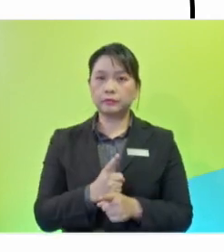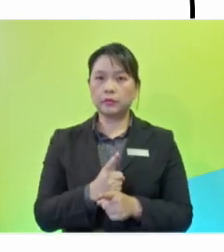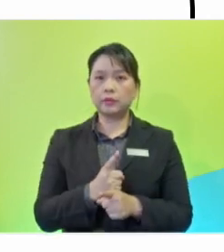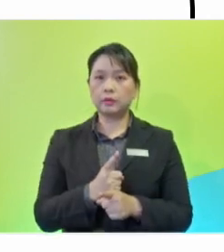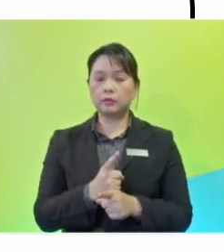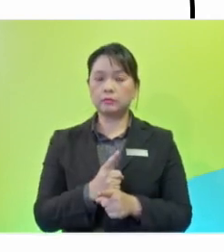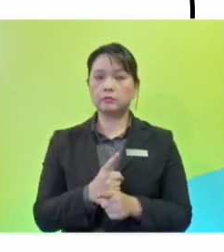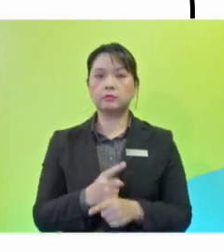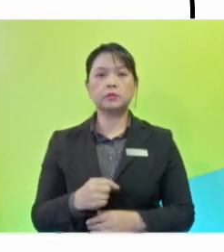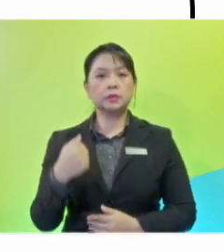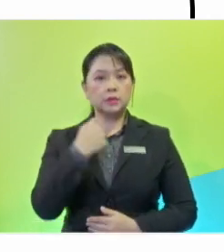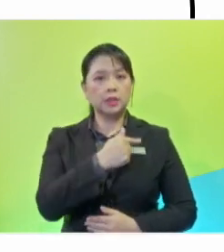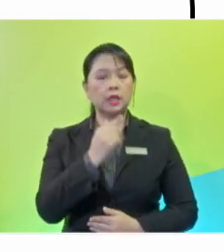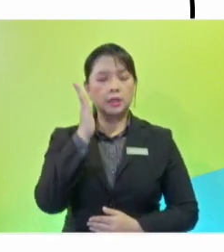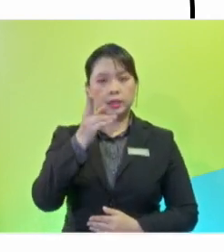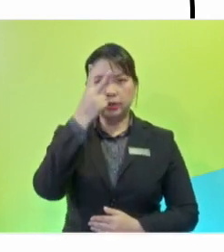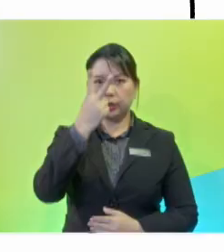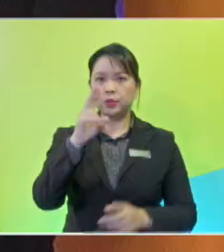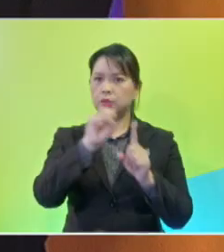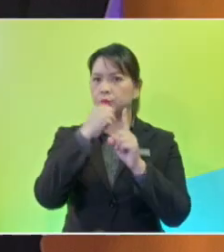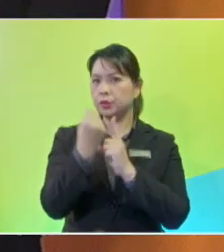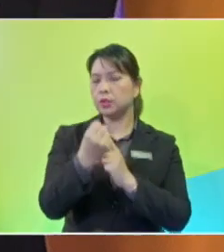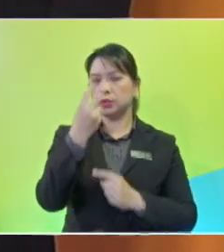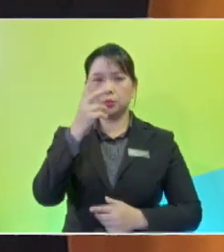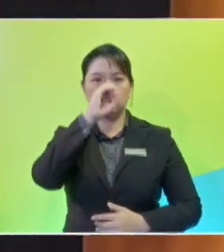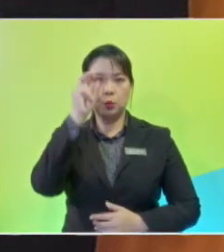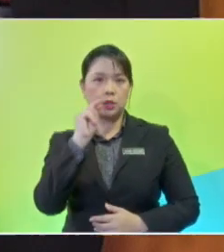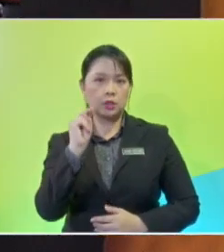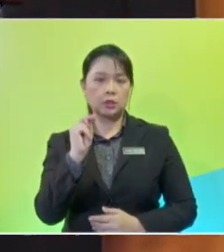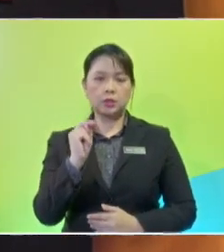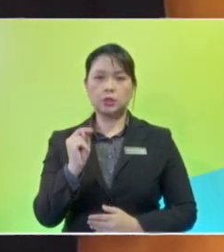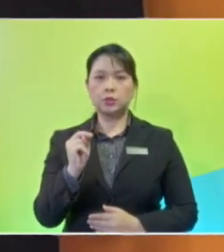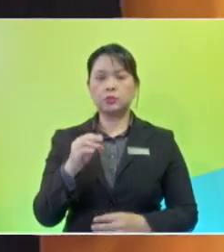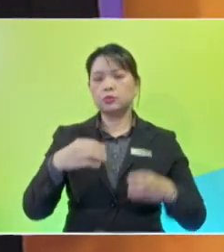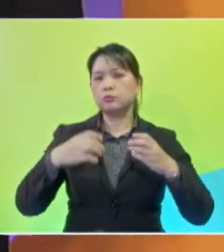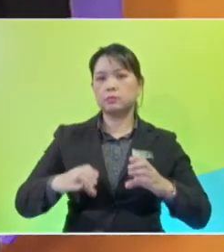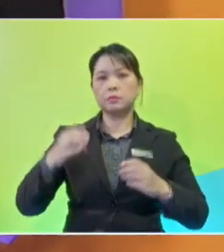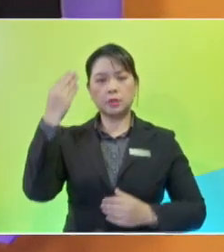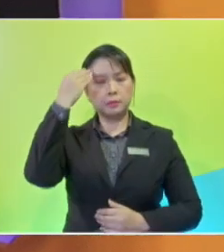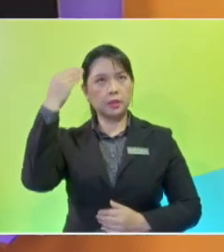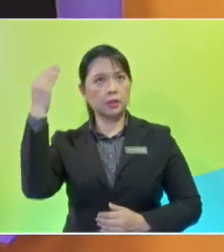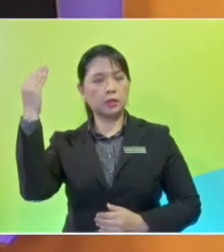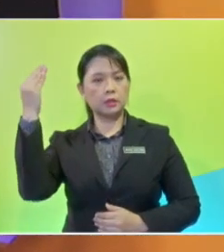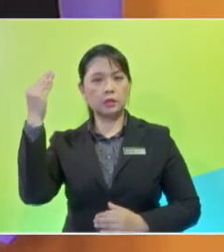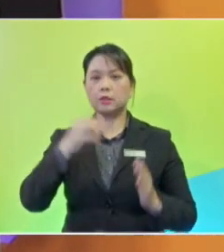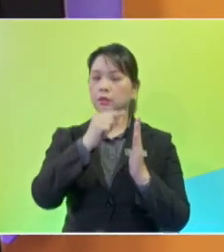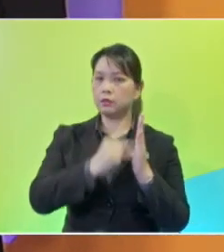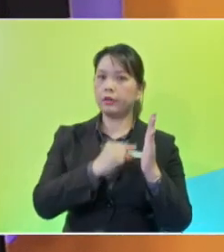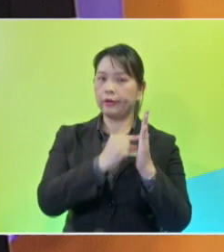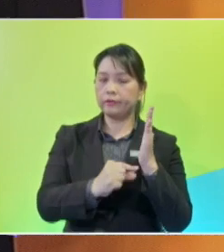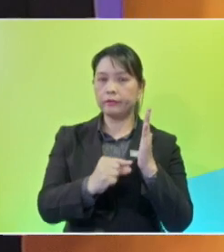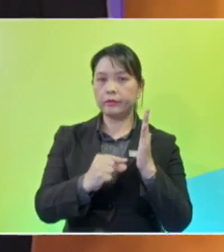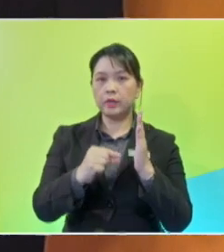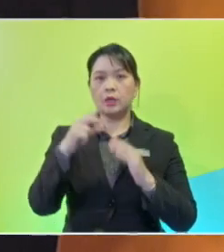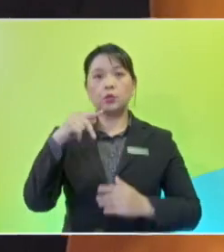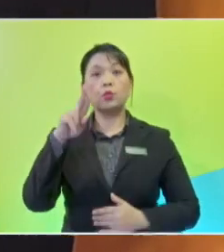maka kita tengok situasi tengok soal ini menyentuh pasti Coba bayangkan menyentuh pasti eh draft fungsi draft quaddati